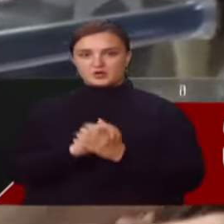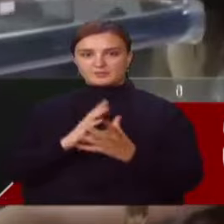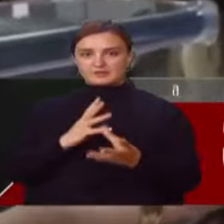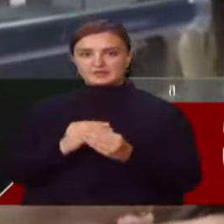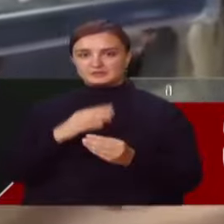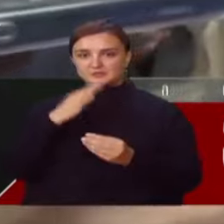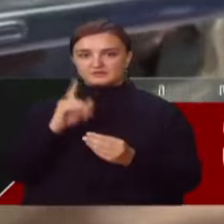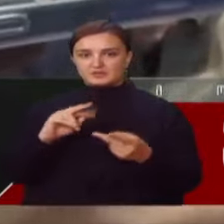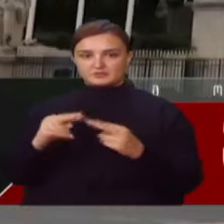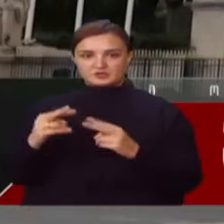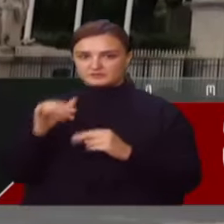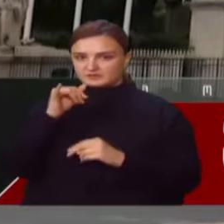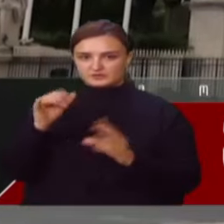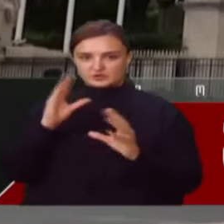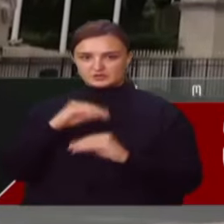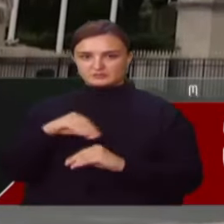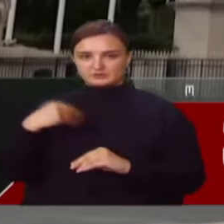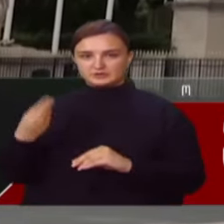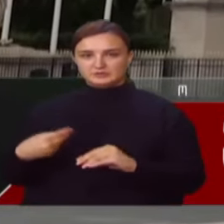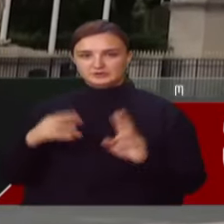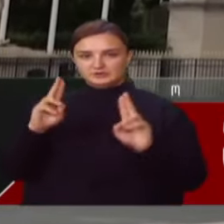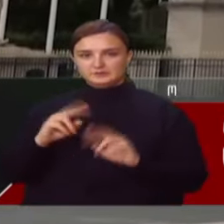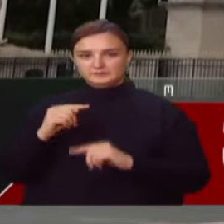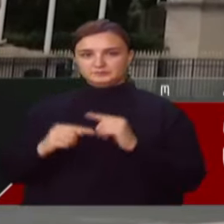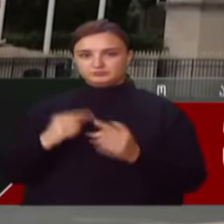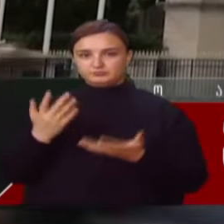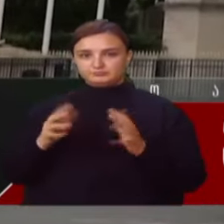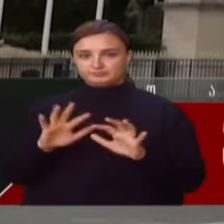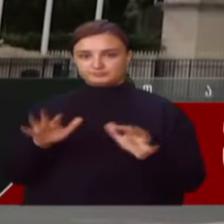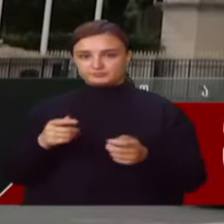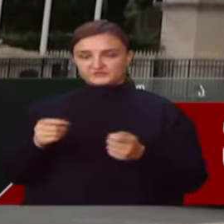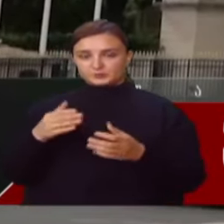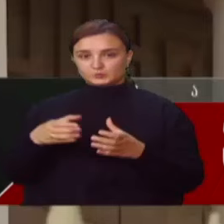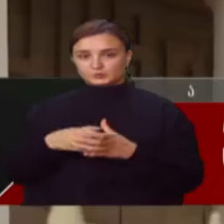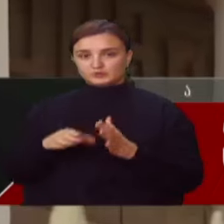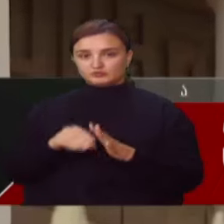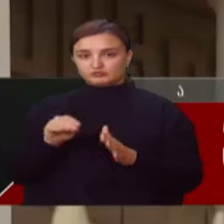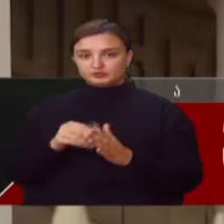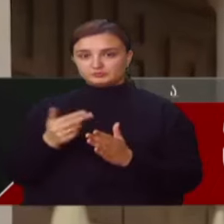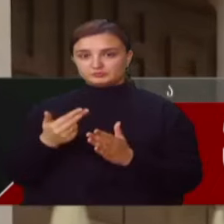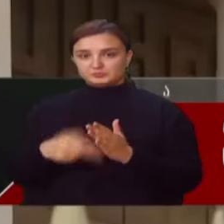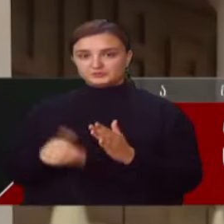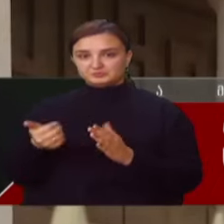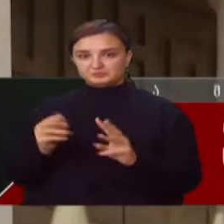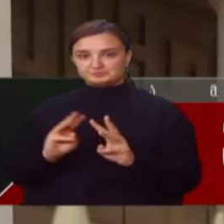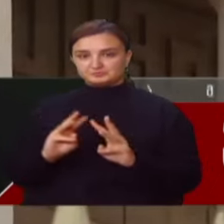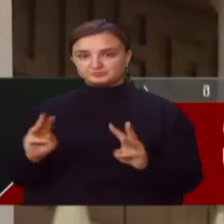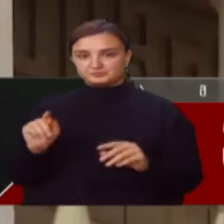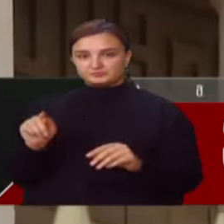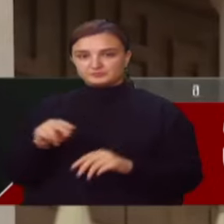რამი შეცვლას ვერ შეძლებს. საფრანგეთში ტრადიციულად თუ პრეზიდენტის გუნდი არჩევნებში მარცხდება